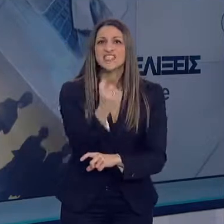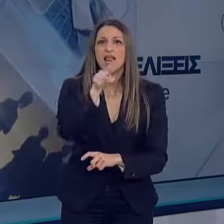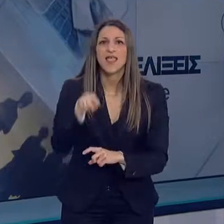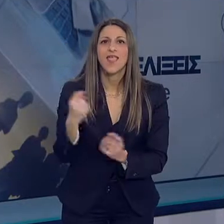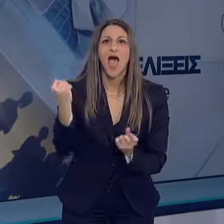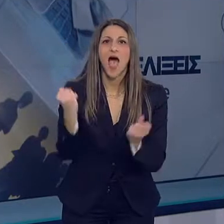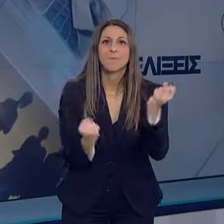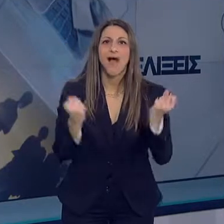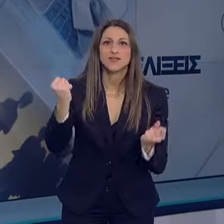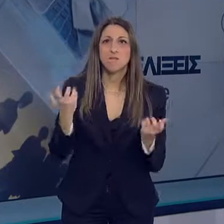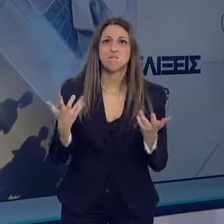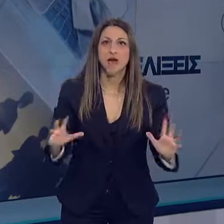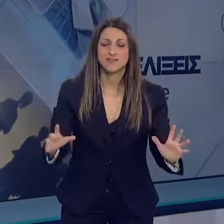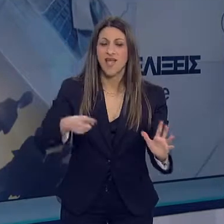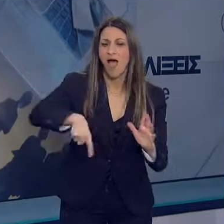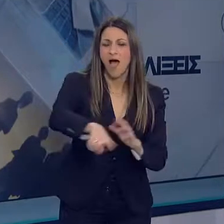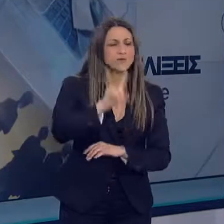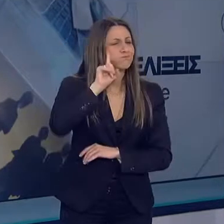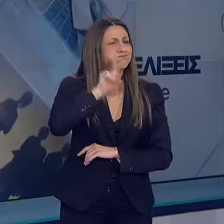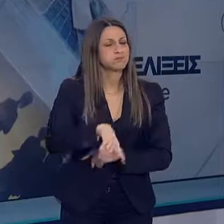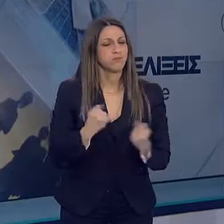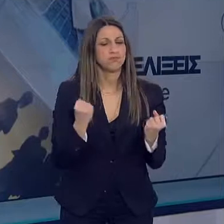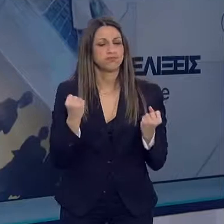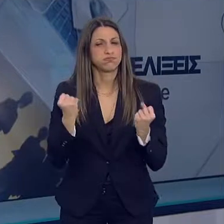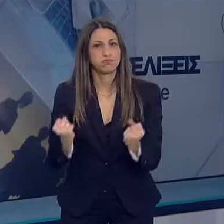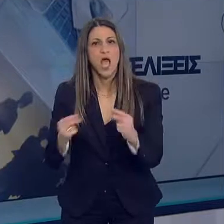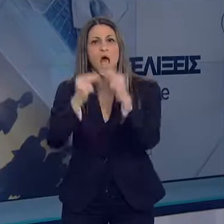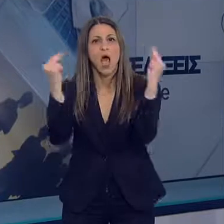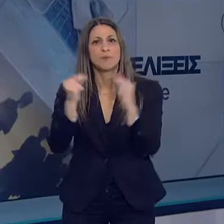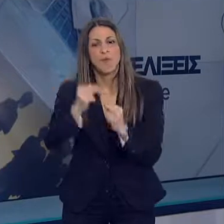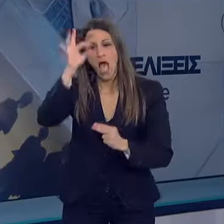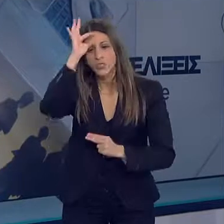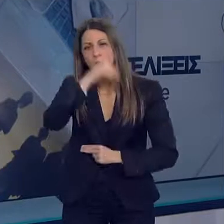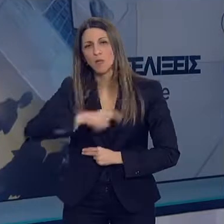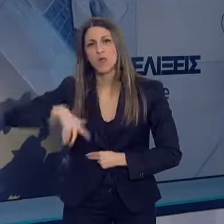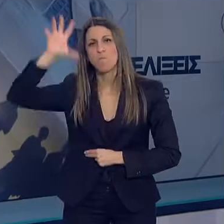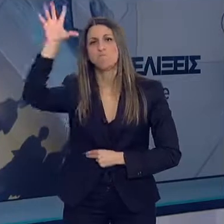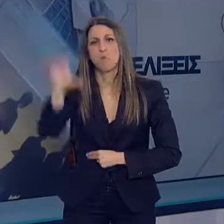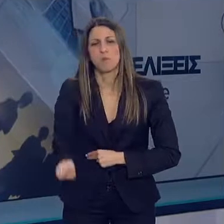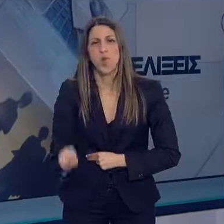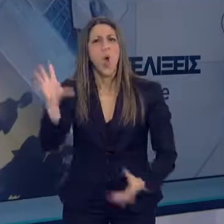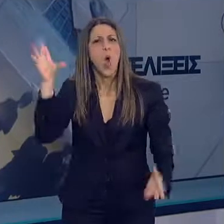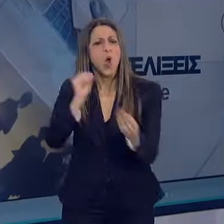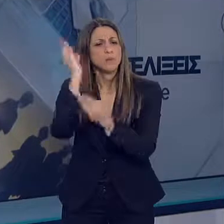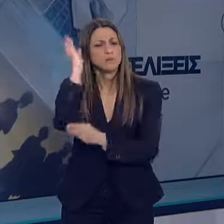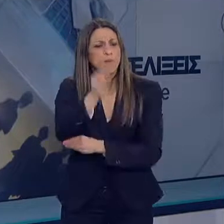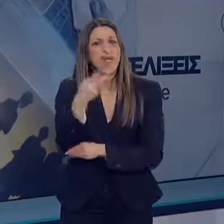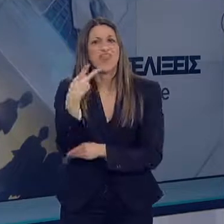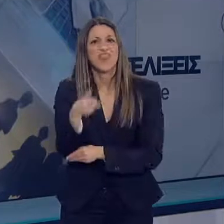οχήματα, καθώς η προσπάθεια μετακίνησης κρίθηκε καταχρηστική από τα αρμόδια όργανα ελέγχου, ανεβάζοντας το σύνολο των παραβάσεων σε